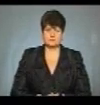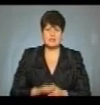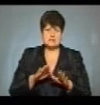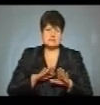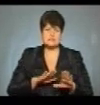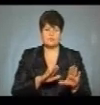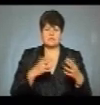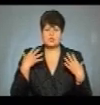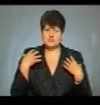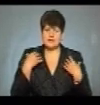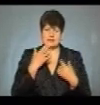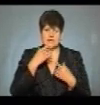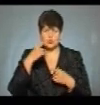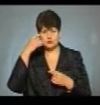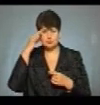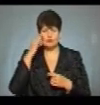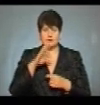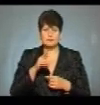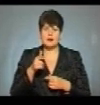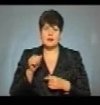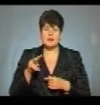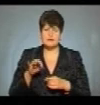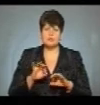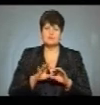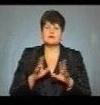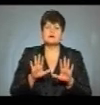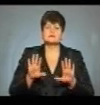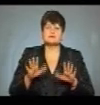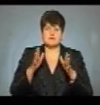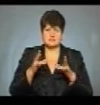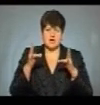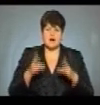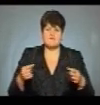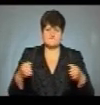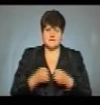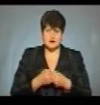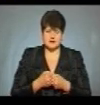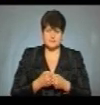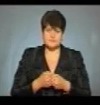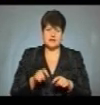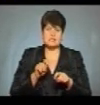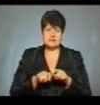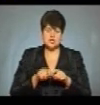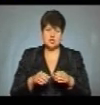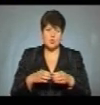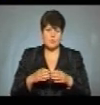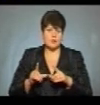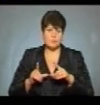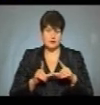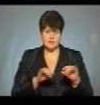Заступник начальника Нацполіції області Володимир Галевич розповів, як сталася аварія. Оперативна група, яка виїхала на місце